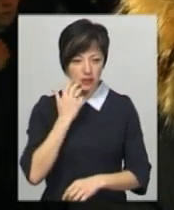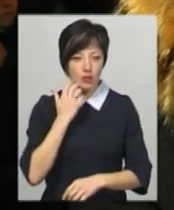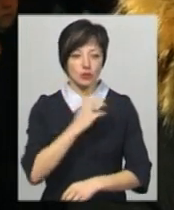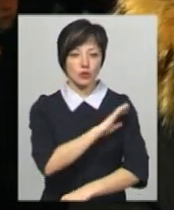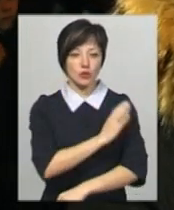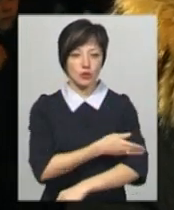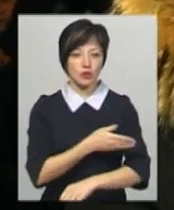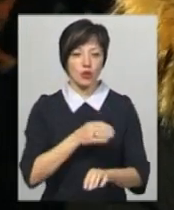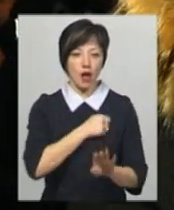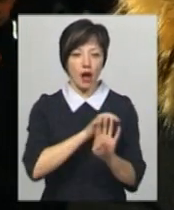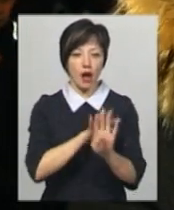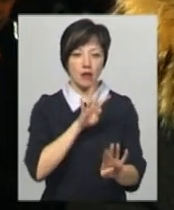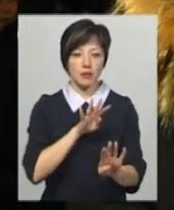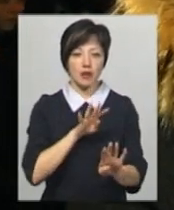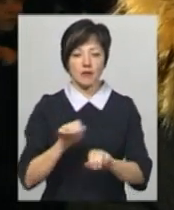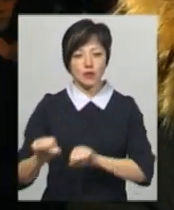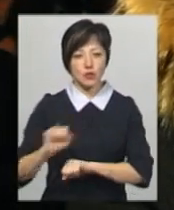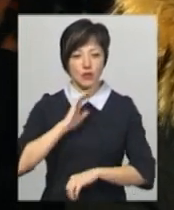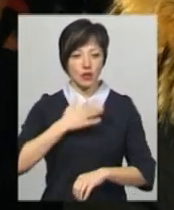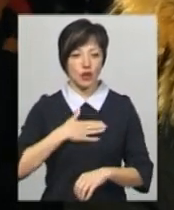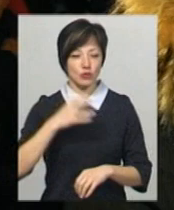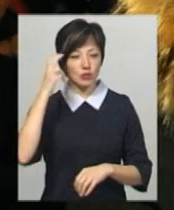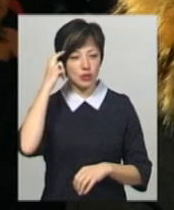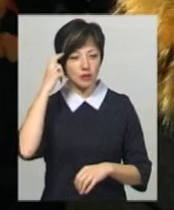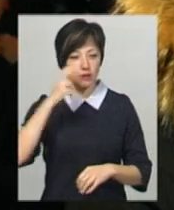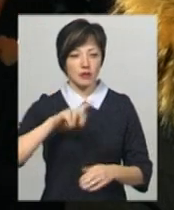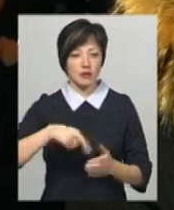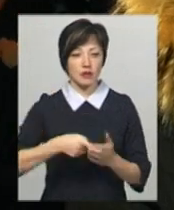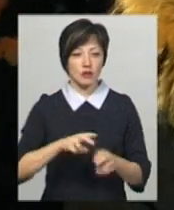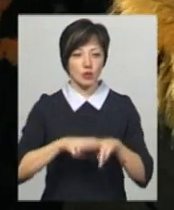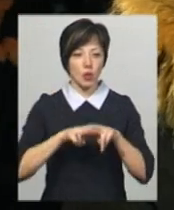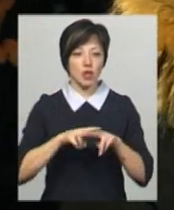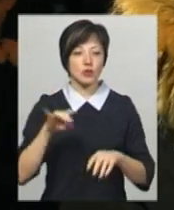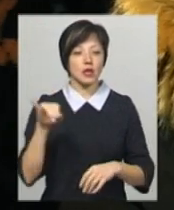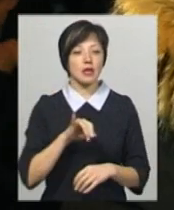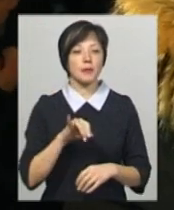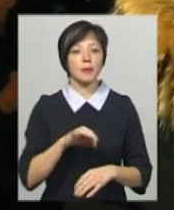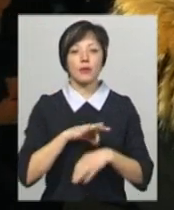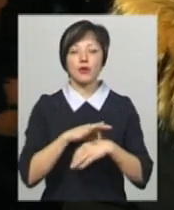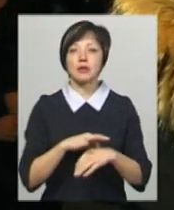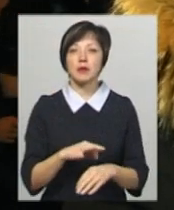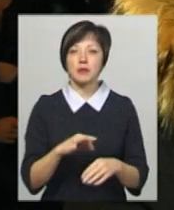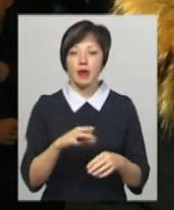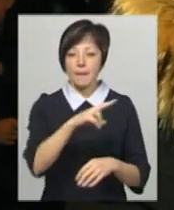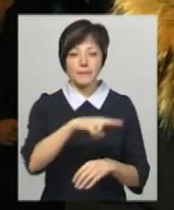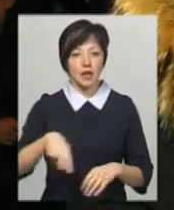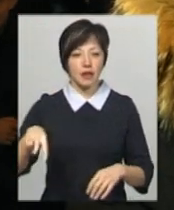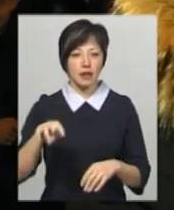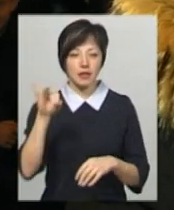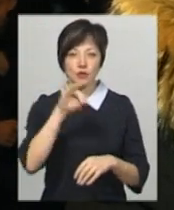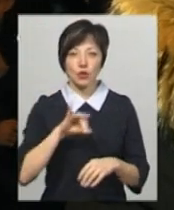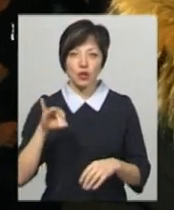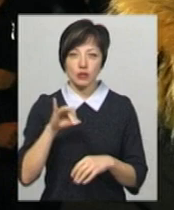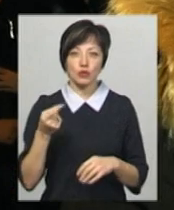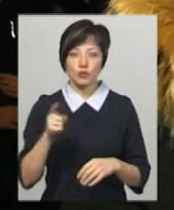Муравйова відстоювали нашу столицю, Київ. І, власне, ми проведемо якусь певну паралель історично,